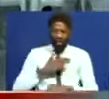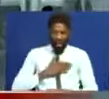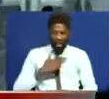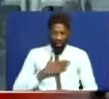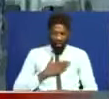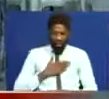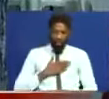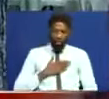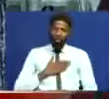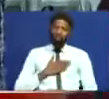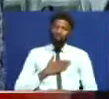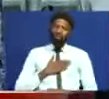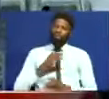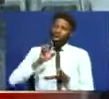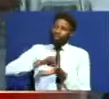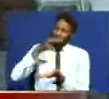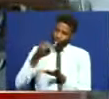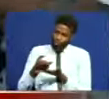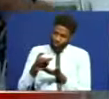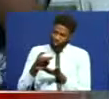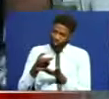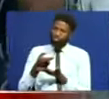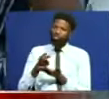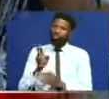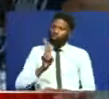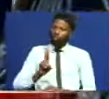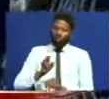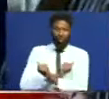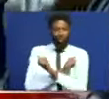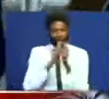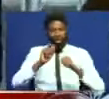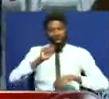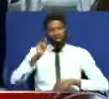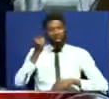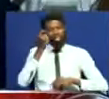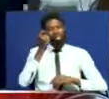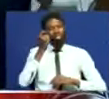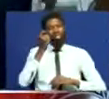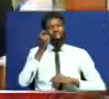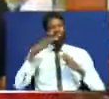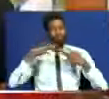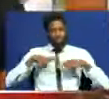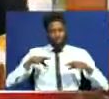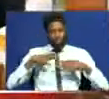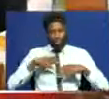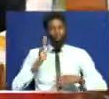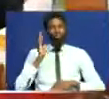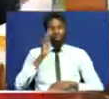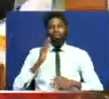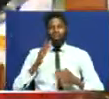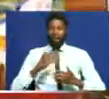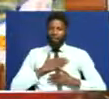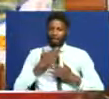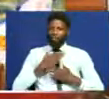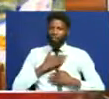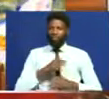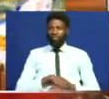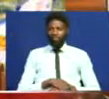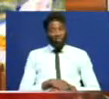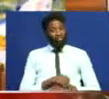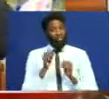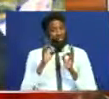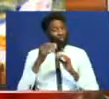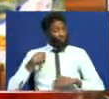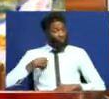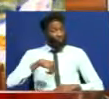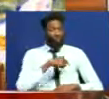vizuri na Wakenya watafurahia. So the high cost of living, tukitembea na speed ya Mungu, basi